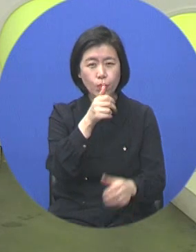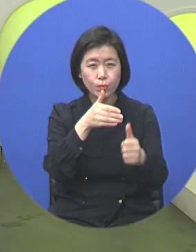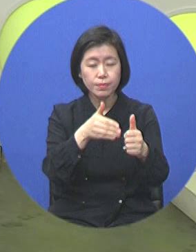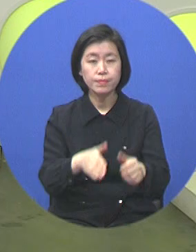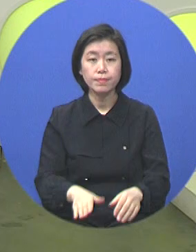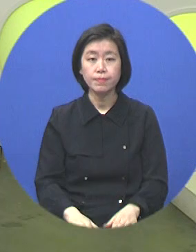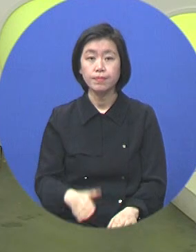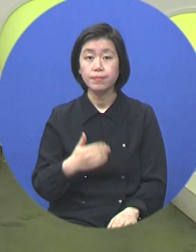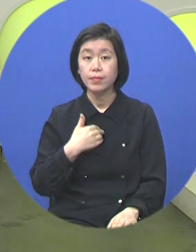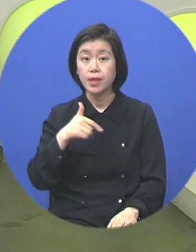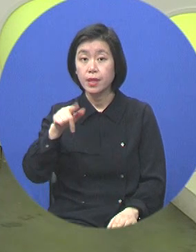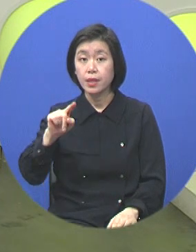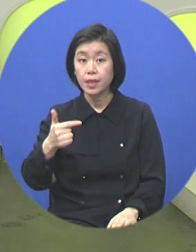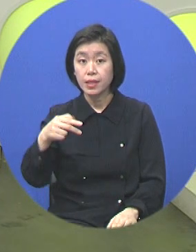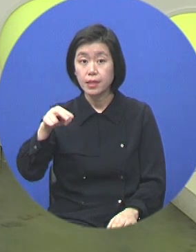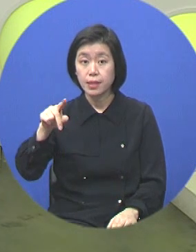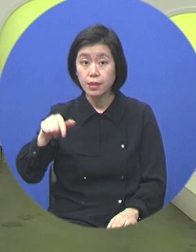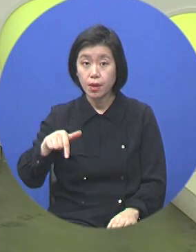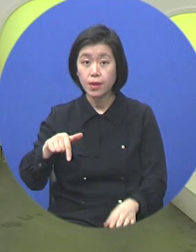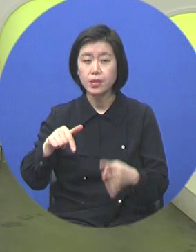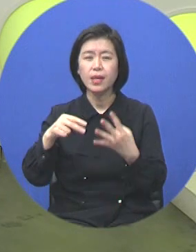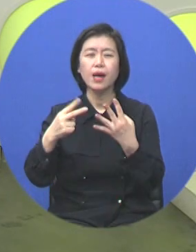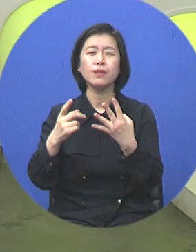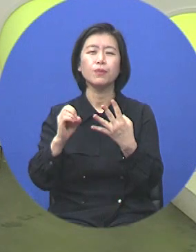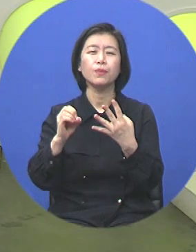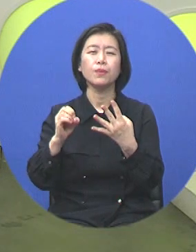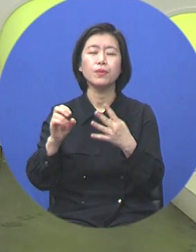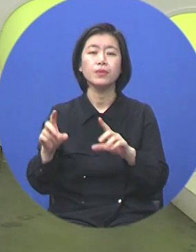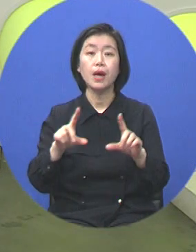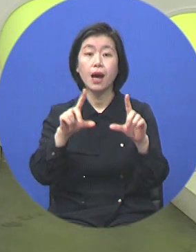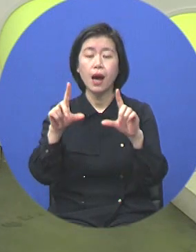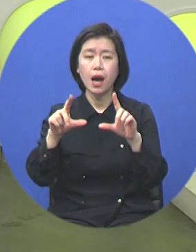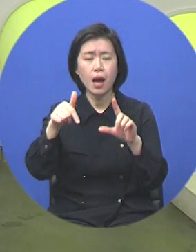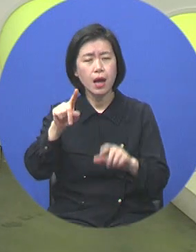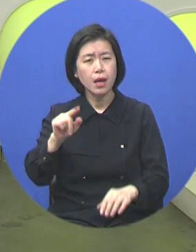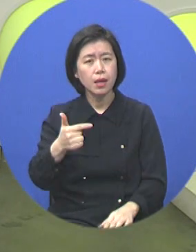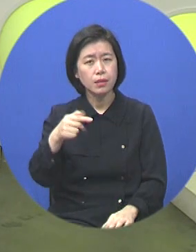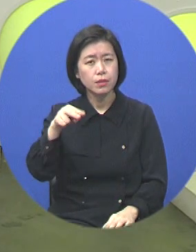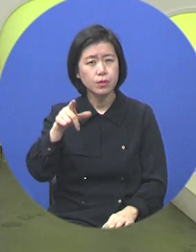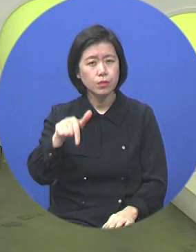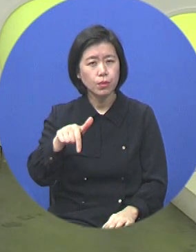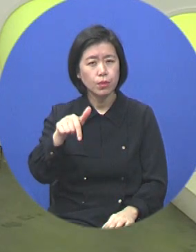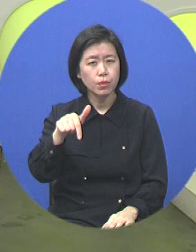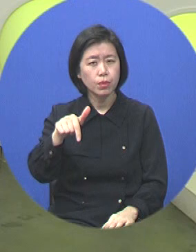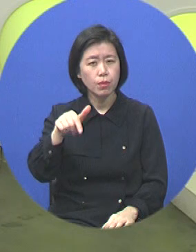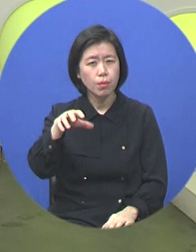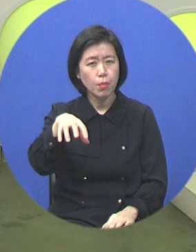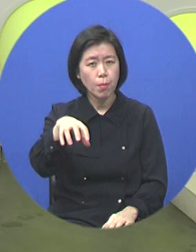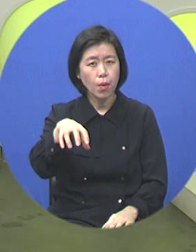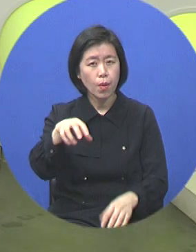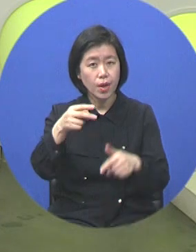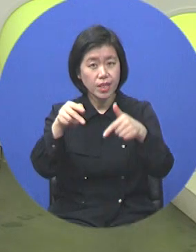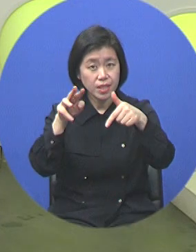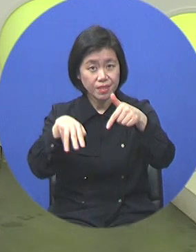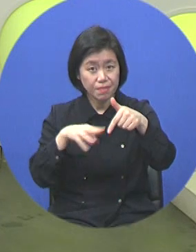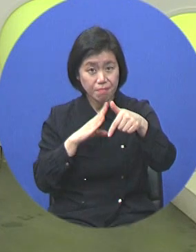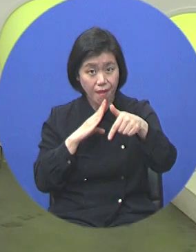간석동에 간석사동에 살고 있습니다. 간석동이라면 인천인가요? 예, 예. 아,